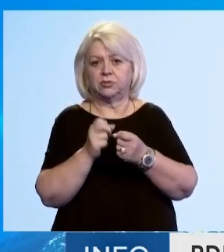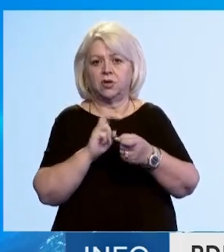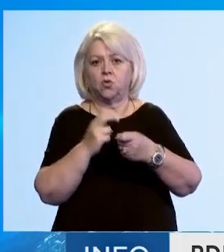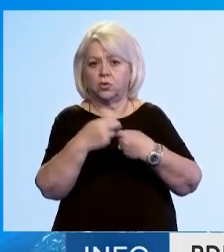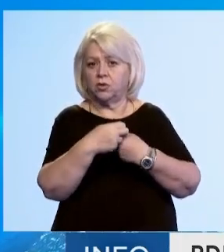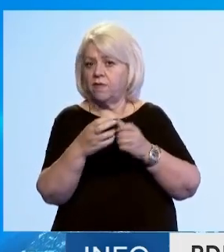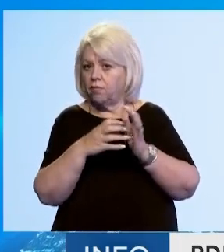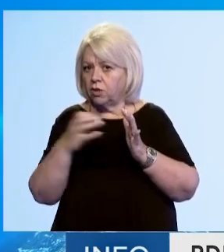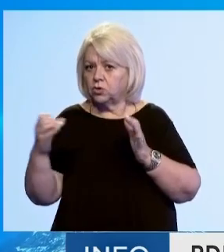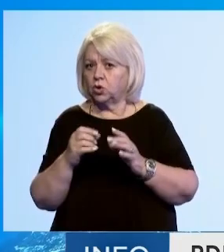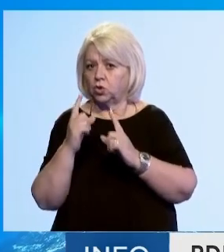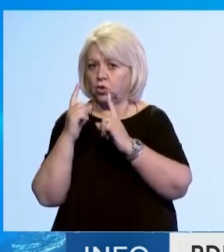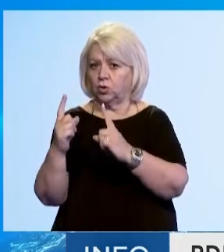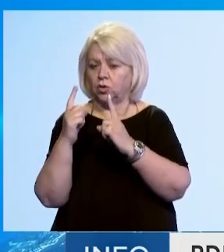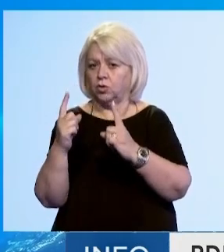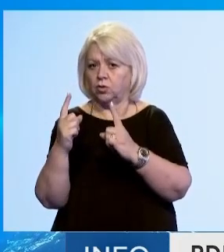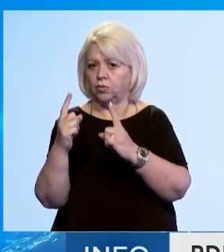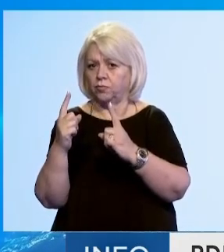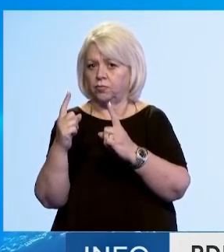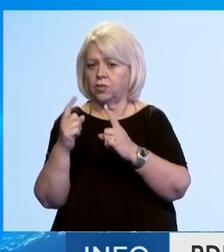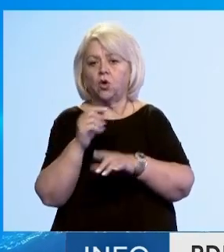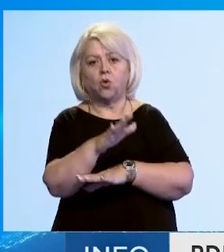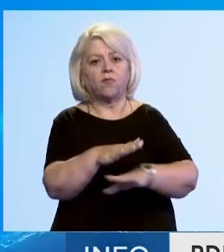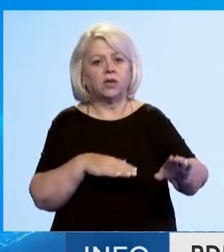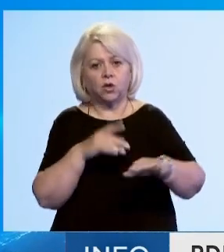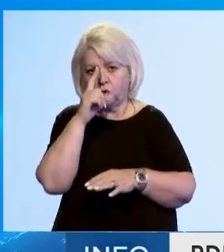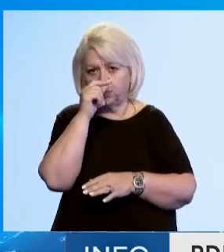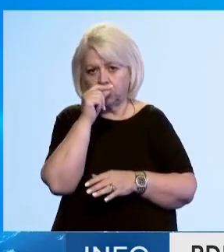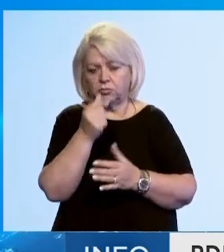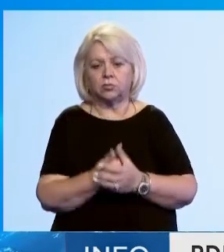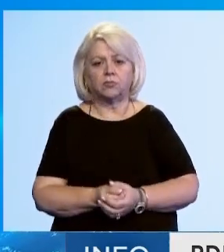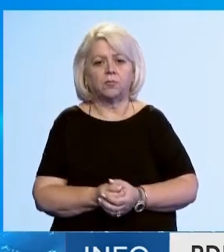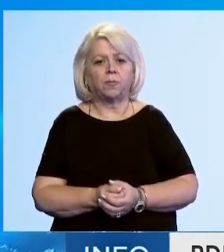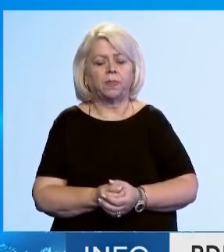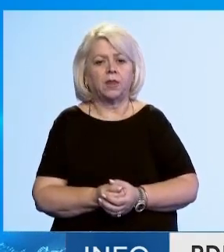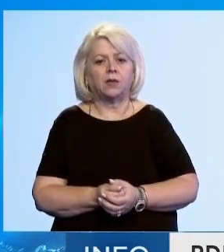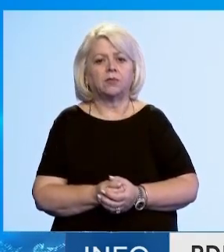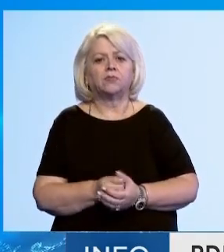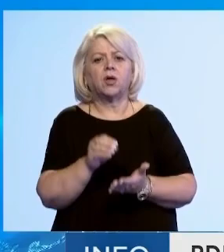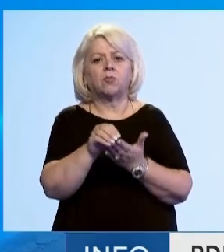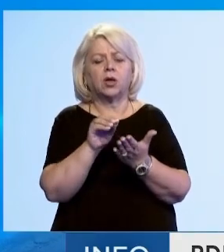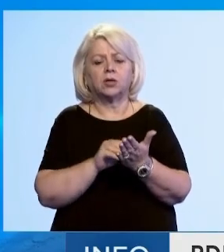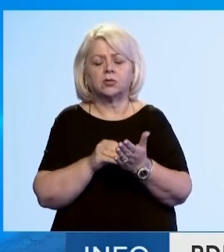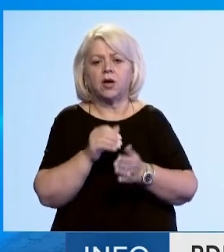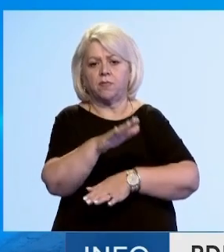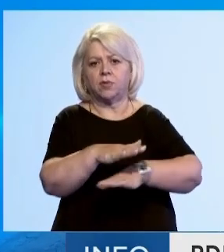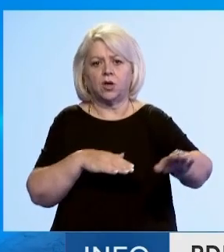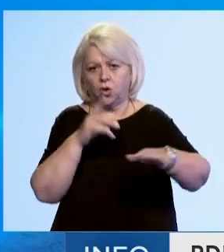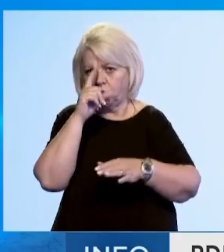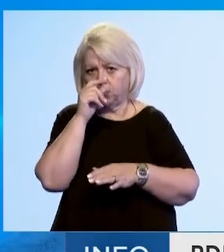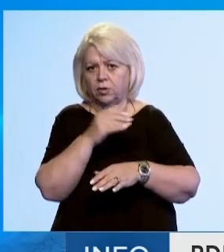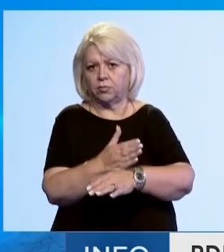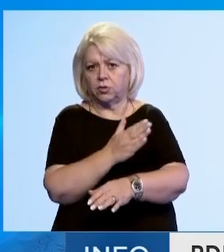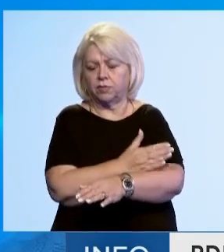do të vazhdoni të jeni pies marës në kuvendin komunal, pra në kohët kur do të mbahet asambleja komunale?